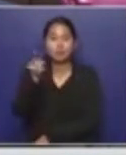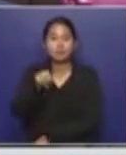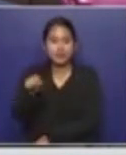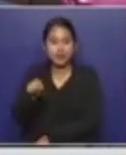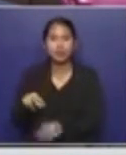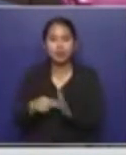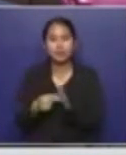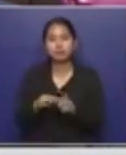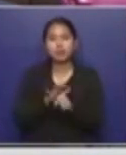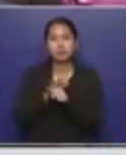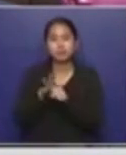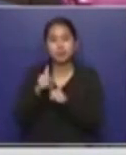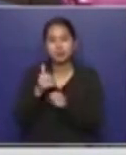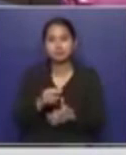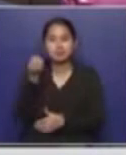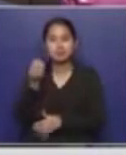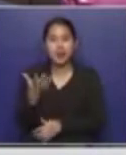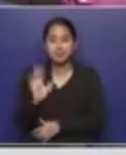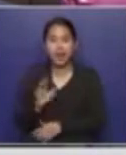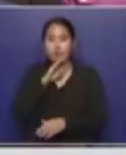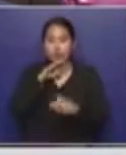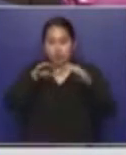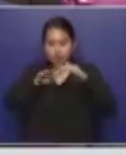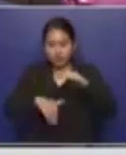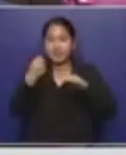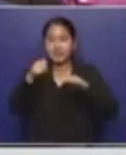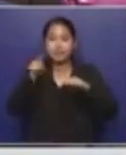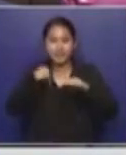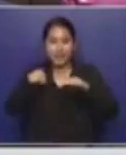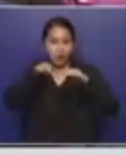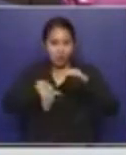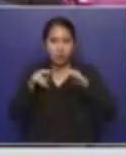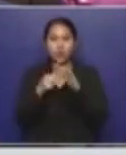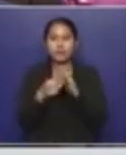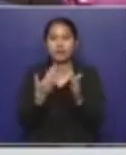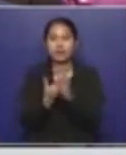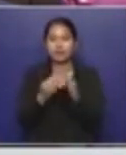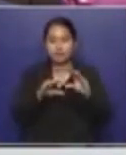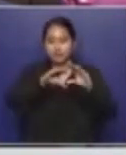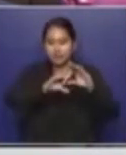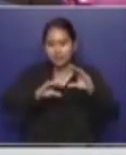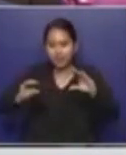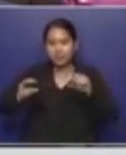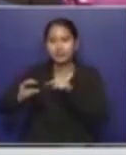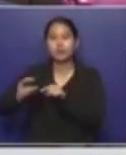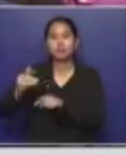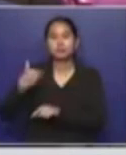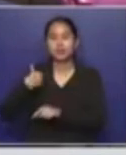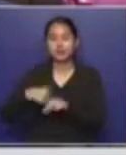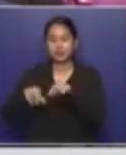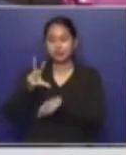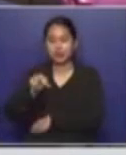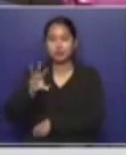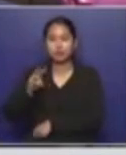3.6% ก็ถือว่าไม่มากเช่นเดียวกันครับถ้าเราปรับลดลงไป 10% แล้วก็จะมีเงินเพิ่มมาอีก 22,346.3 ล้านบ